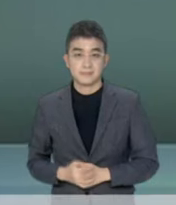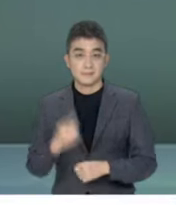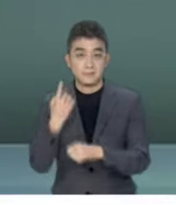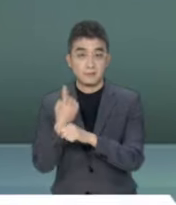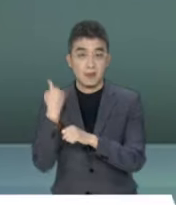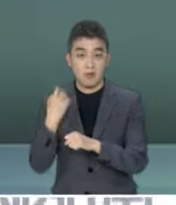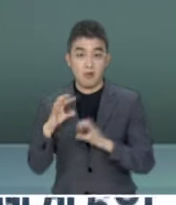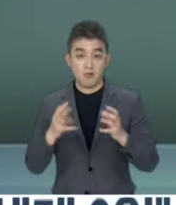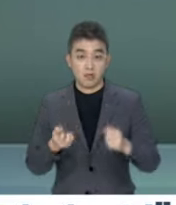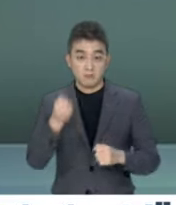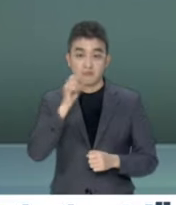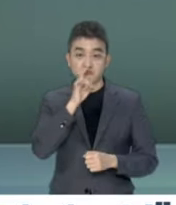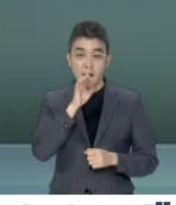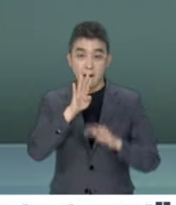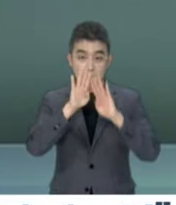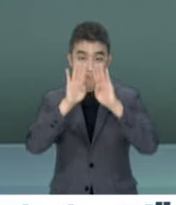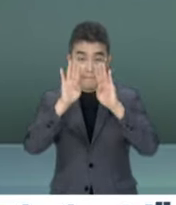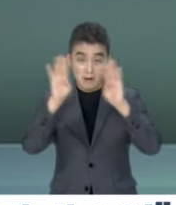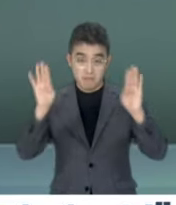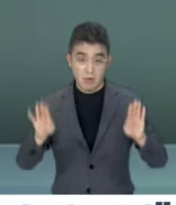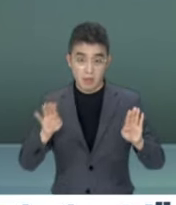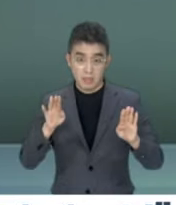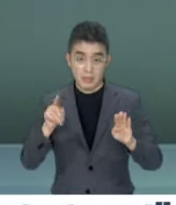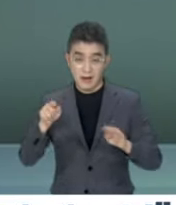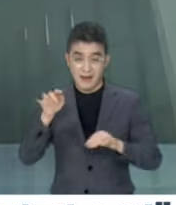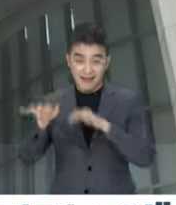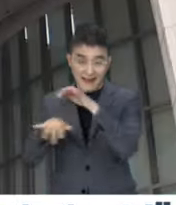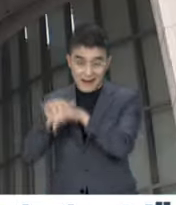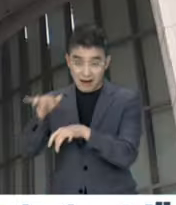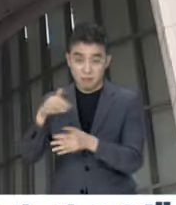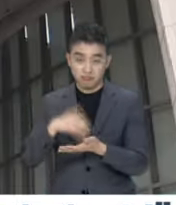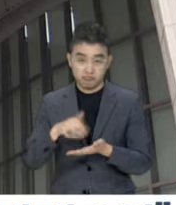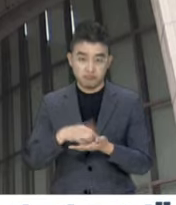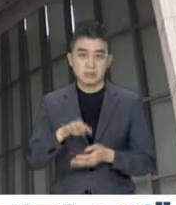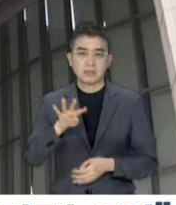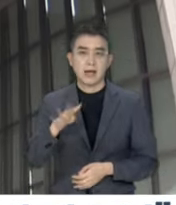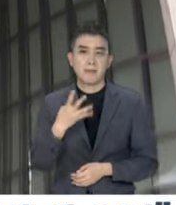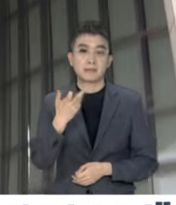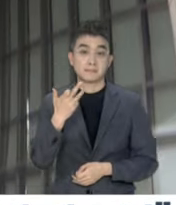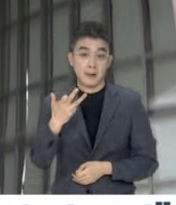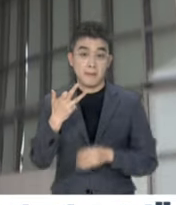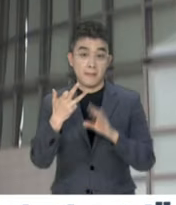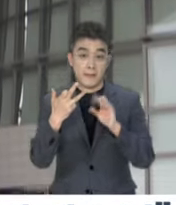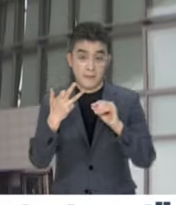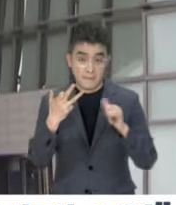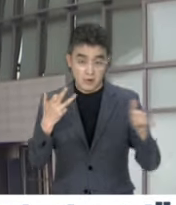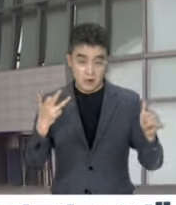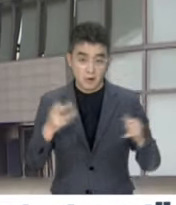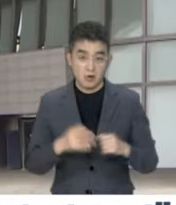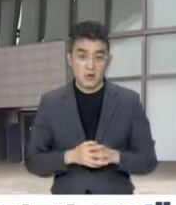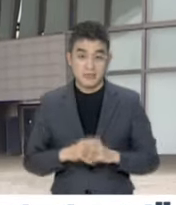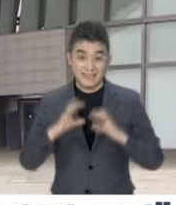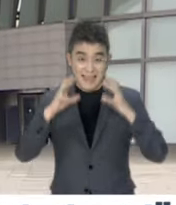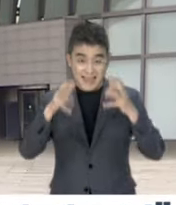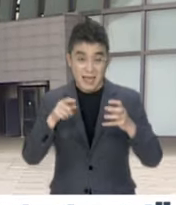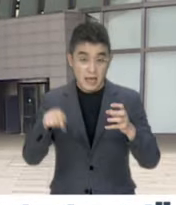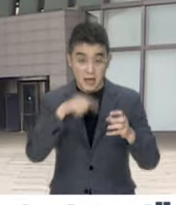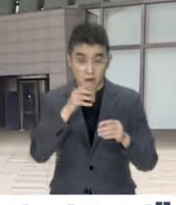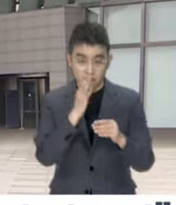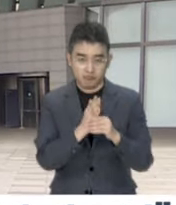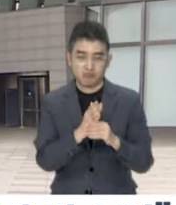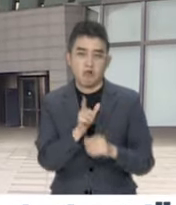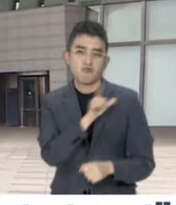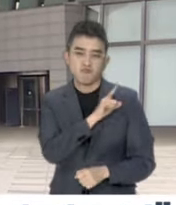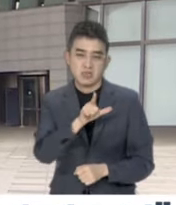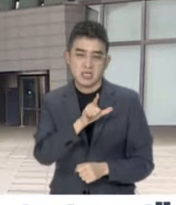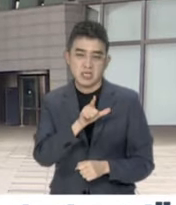지난해 국립 중앙 박물관을 찾은 관람객수는 418만 명으로 전 세계 박물관 미술관 중 6위를 차지했다는